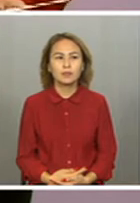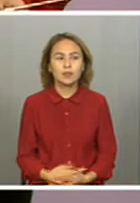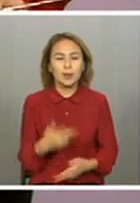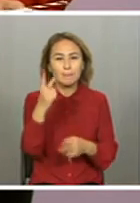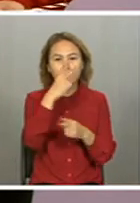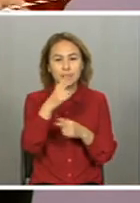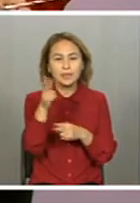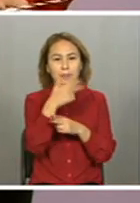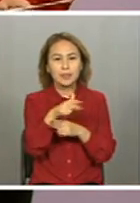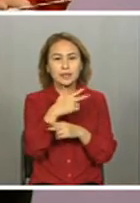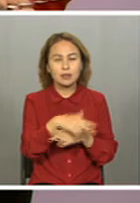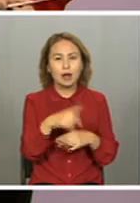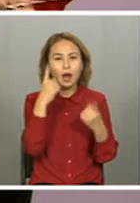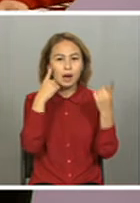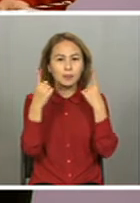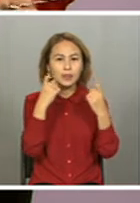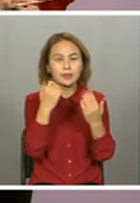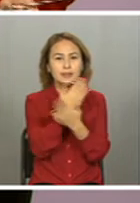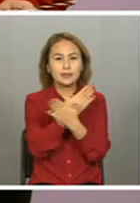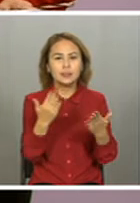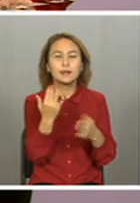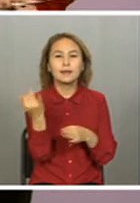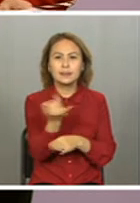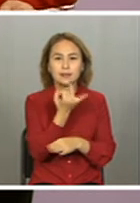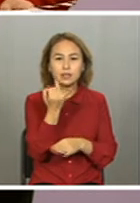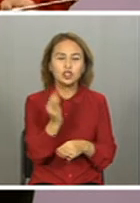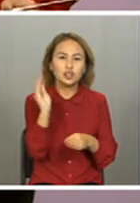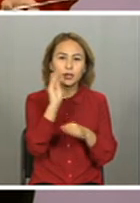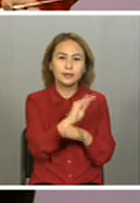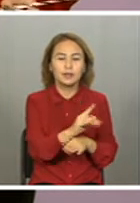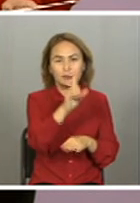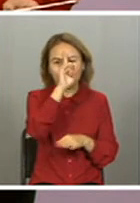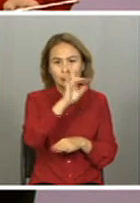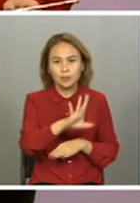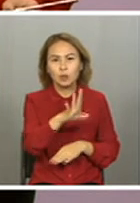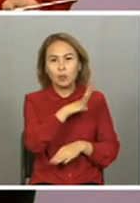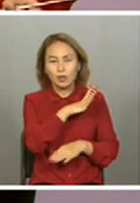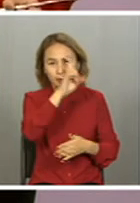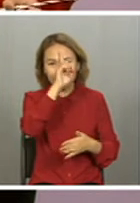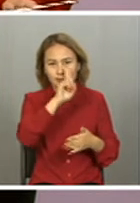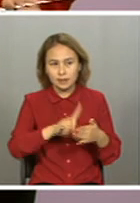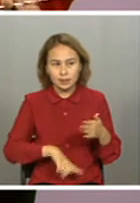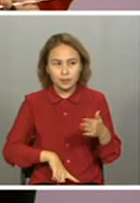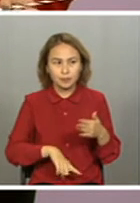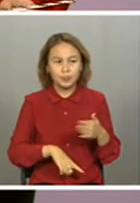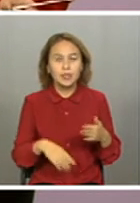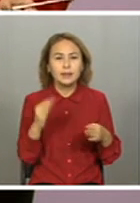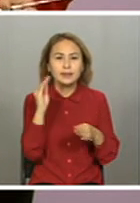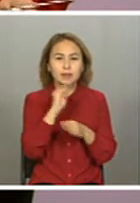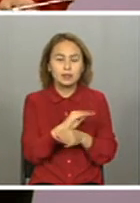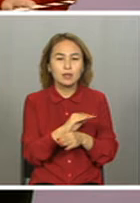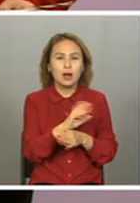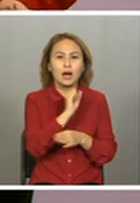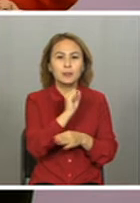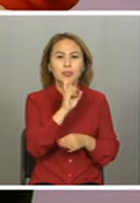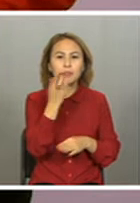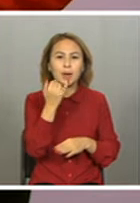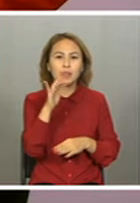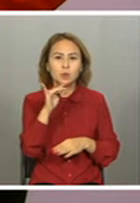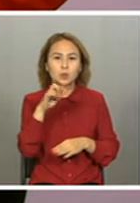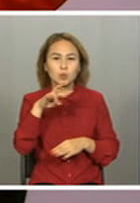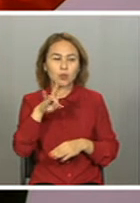Бейнематериалдағы ақпарат сендерге қызықты әрі танымды болғанына сенемін. Енді Ахмет